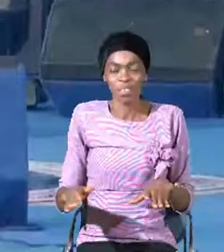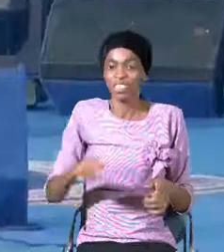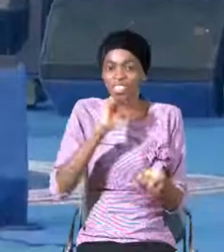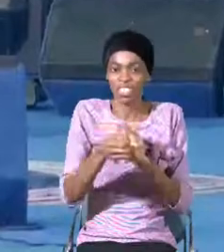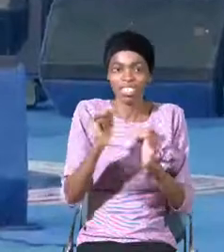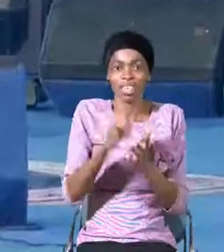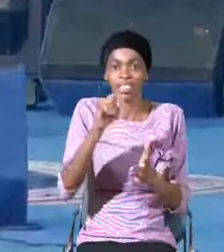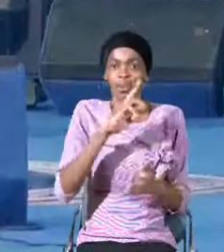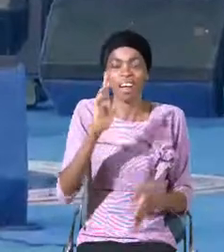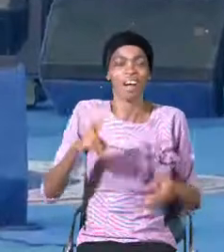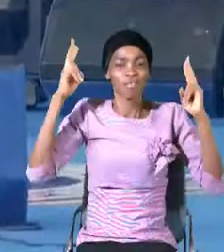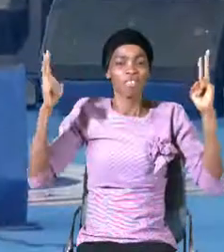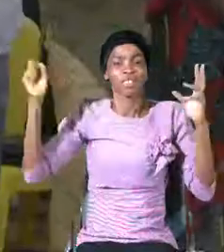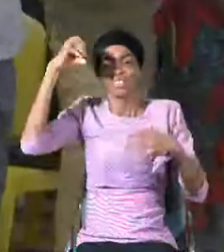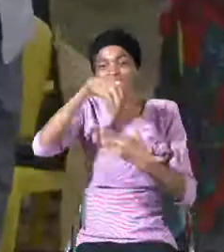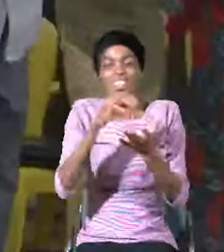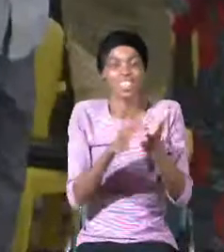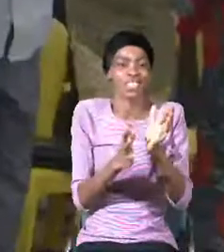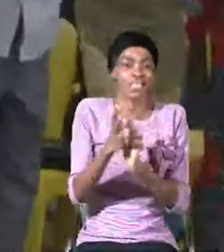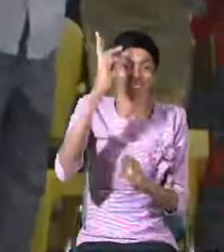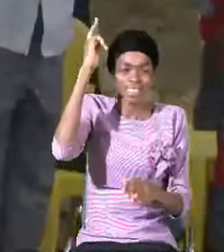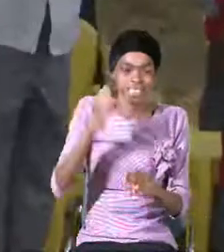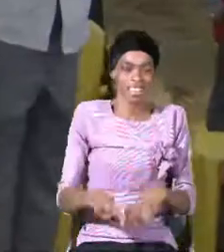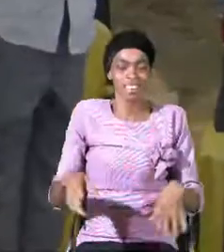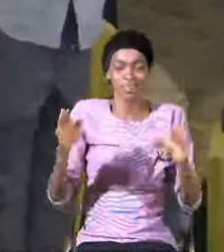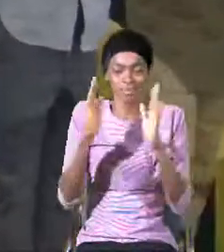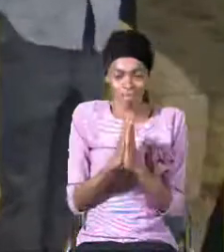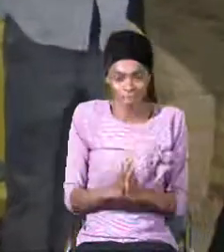Tu es victorieux au nom de Jésus.